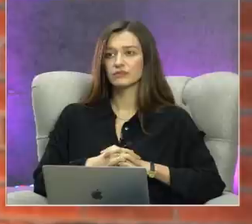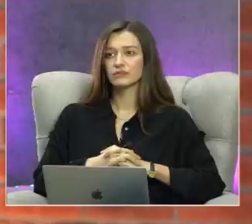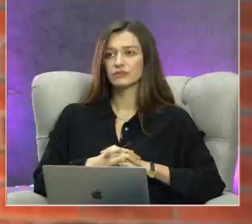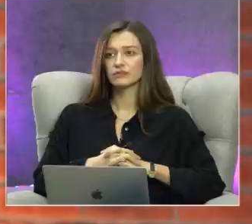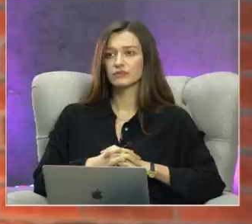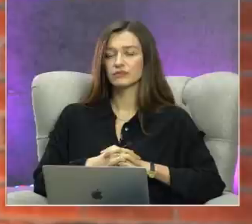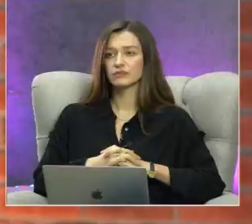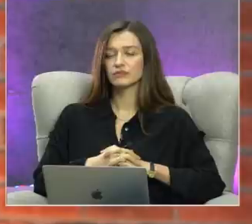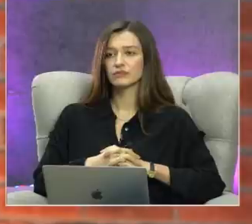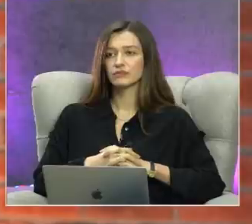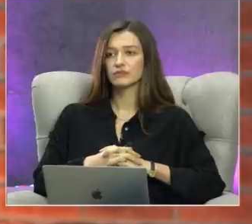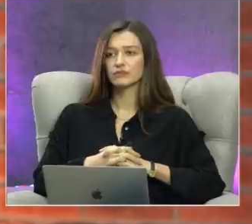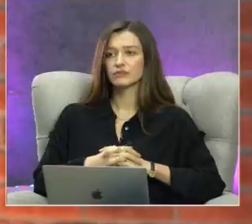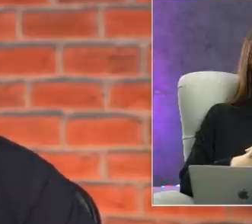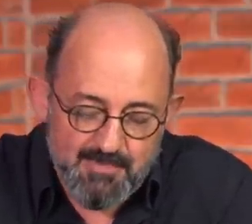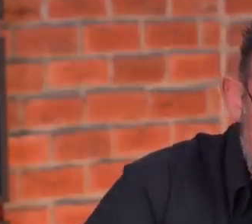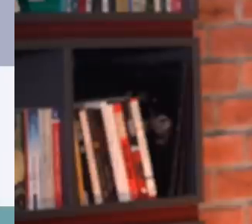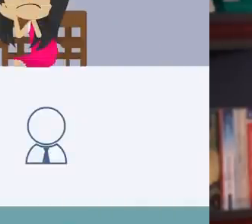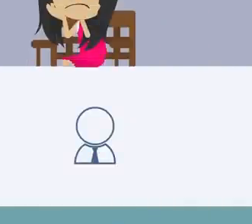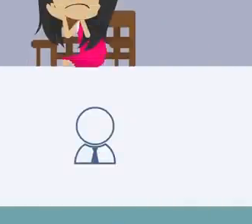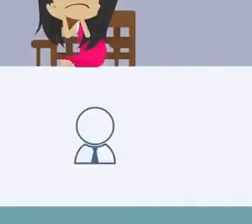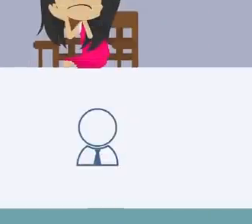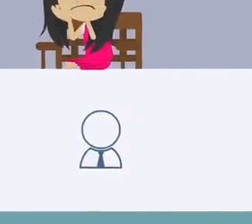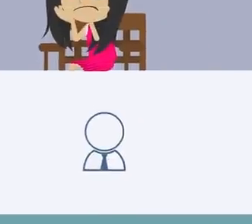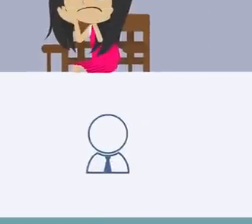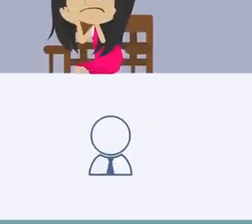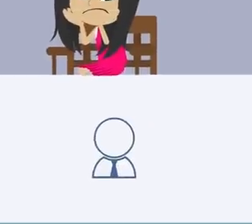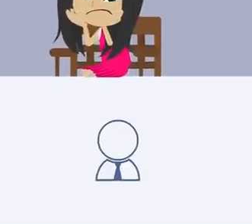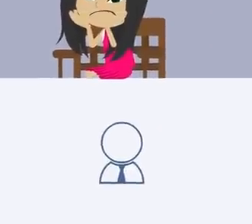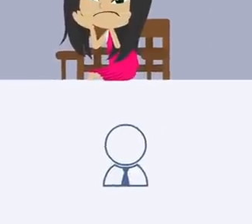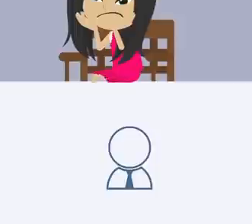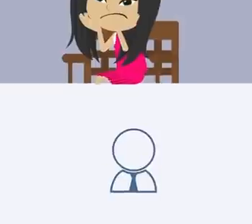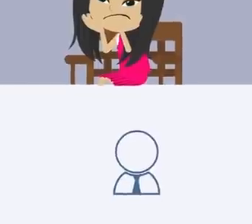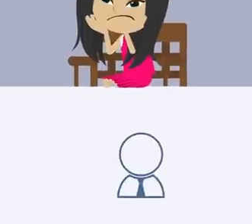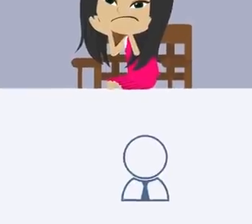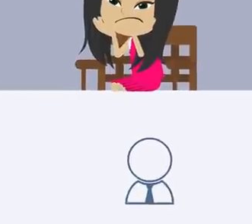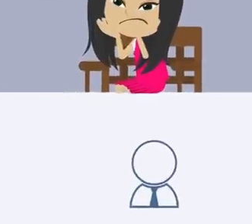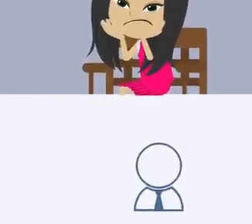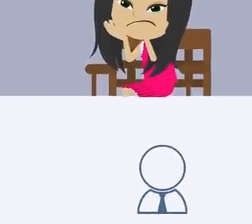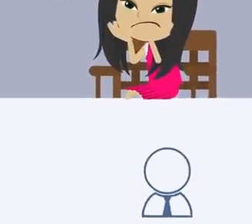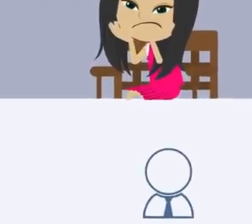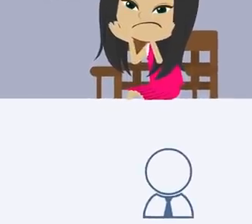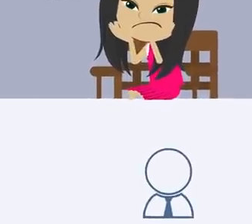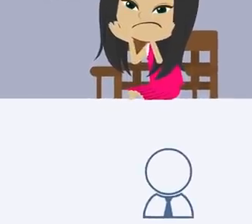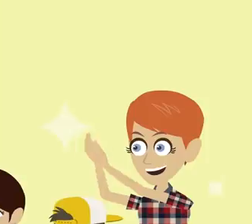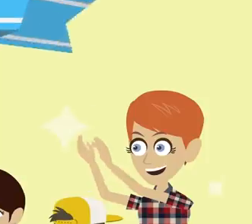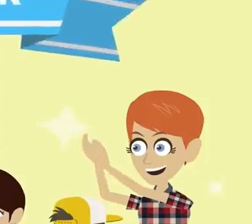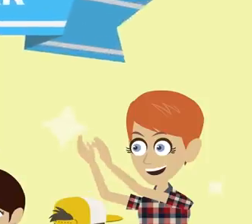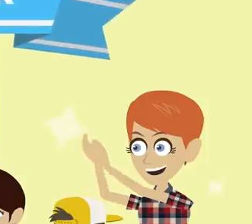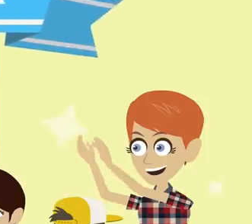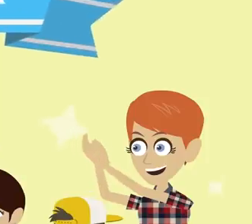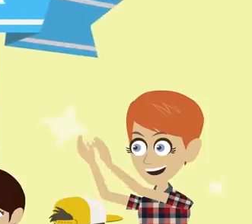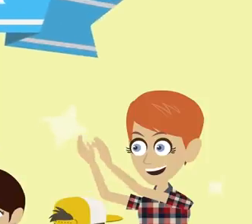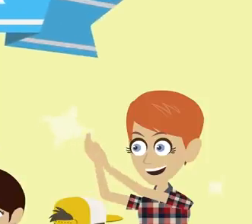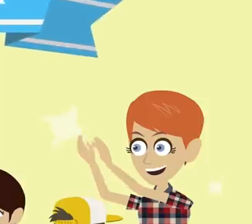bu devirde, özellikle bu bilgi devrinde kolaycılığa kaçmayalım. Ekran karşısında hareketsiz kalmış, eğitimden uzak düşmüş çocuklar için harika